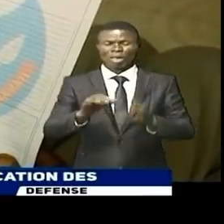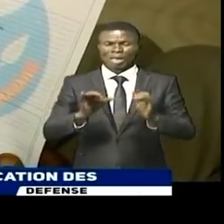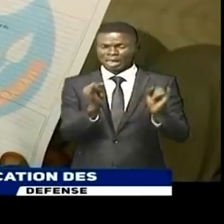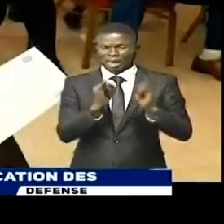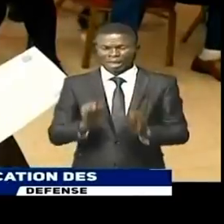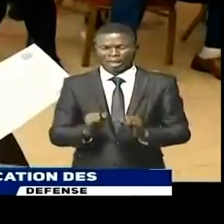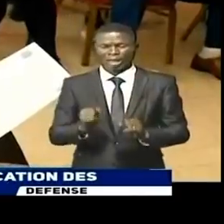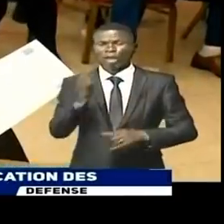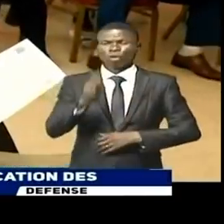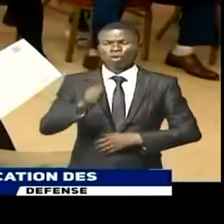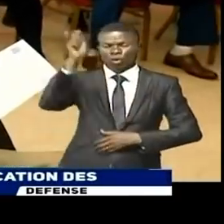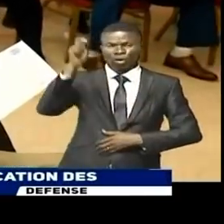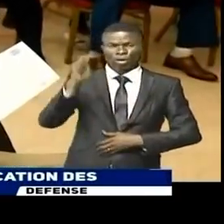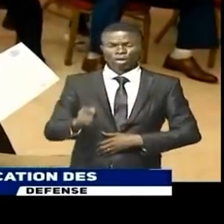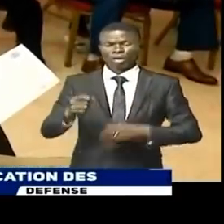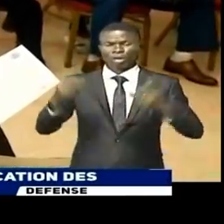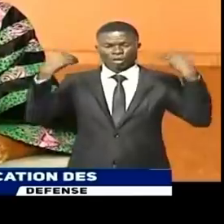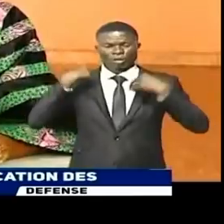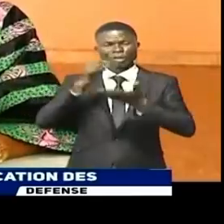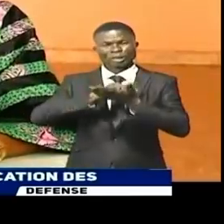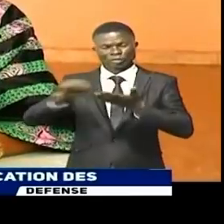et aux retraités militaires